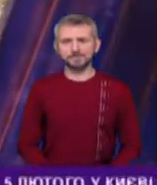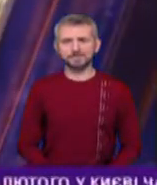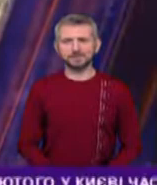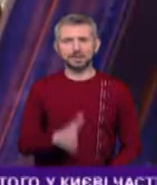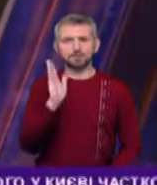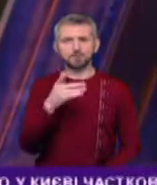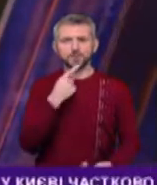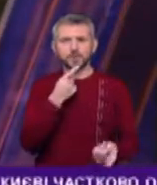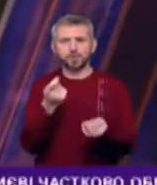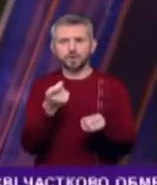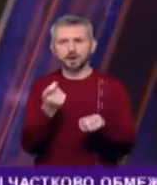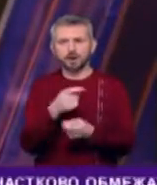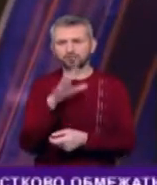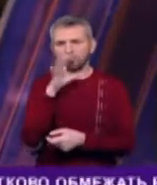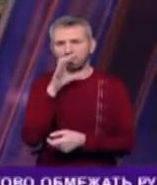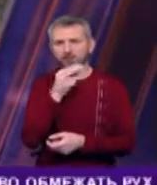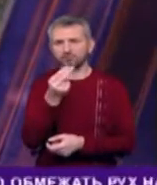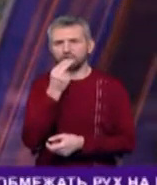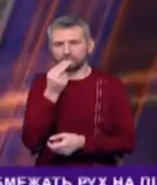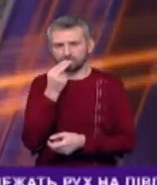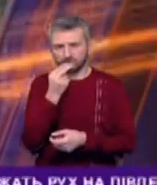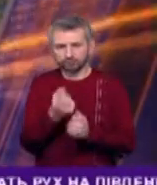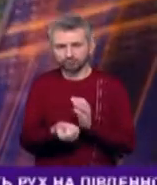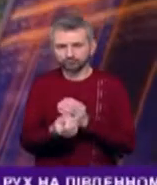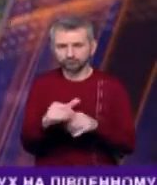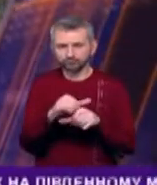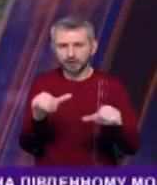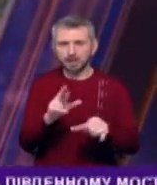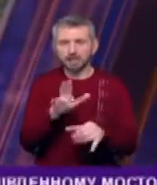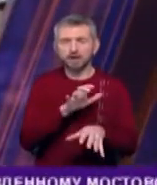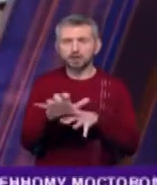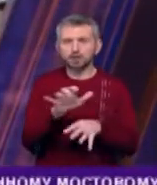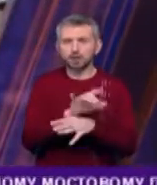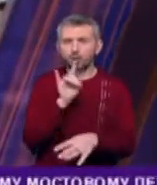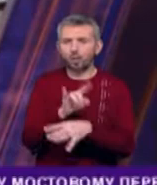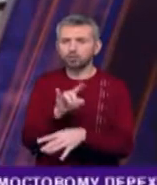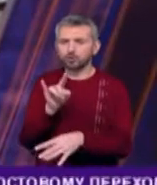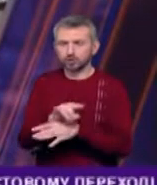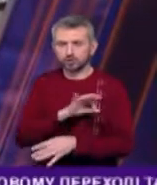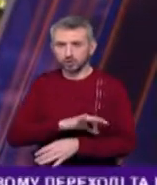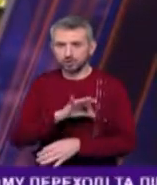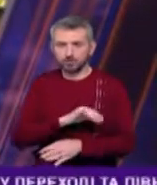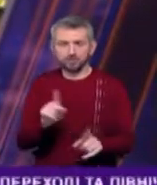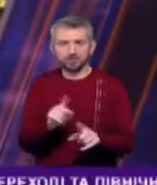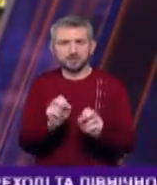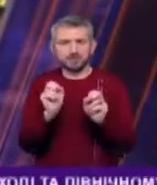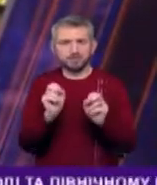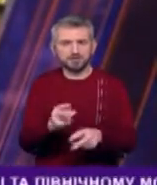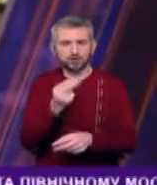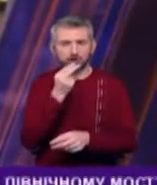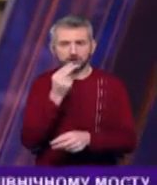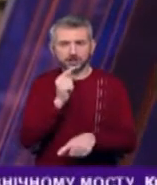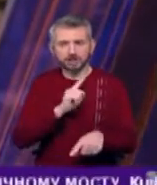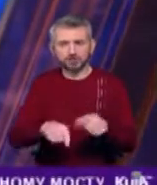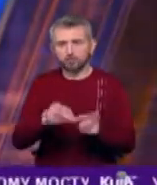Будьте обережні, неякісна їжа наступає. Як виробники обдурюють споживачів? Та чим небезпечна їжа